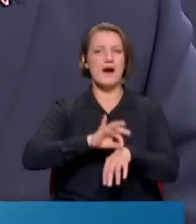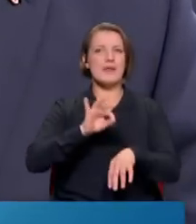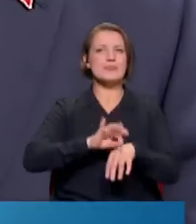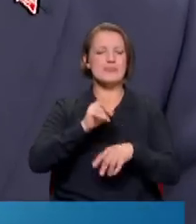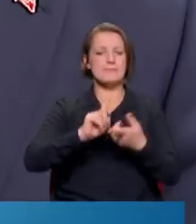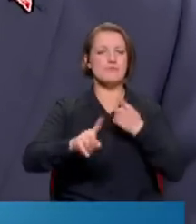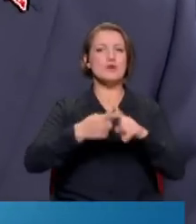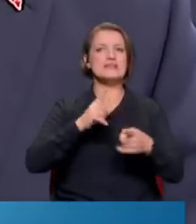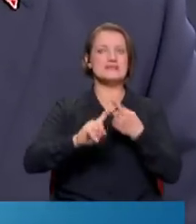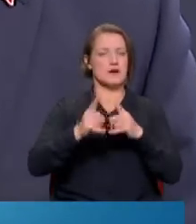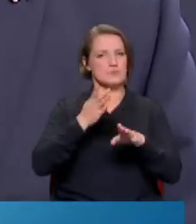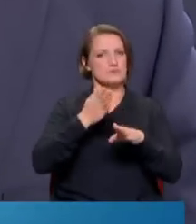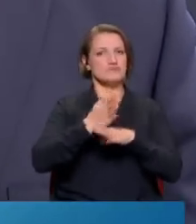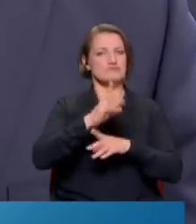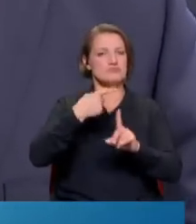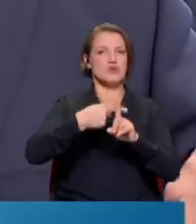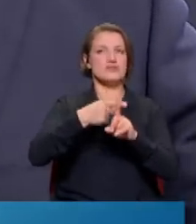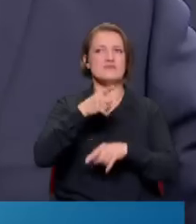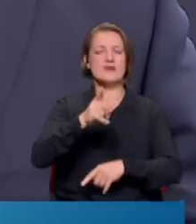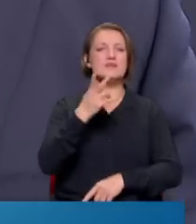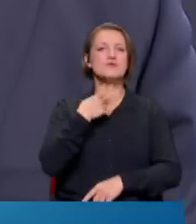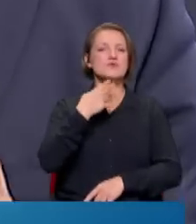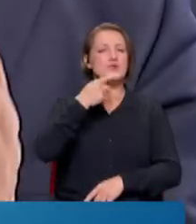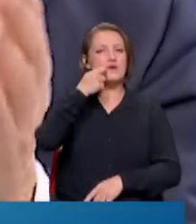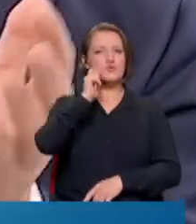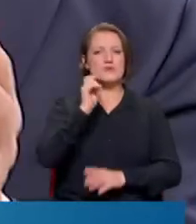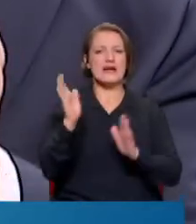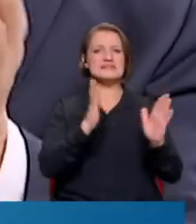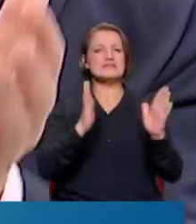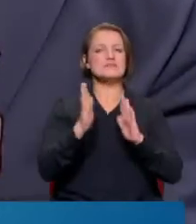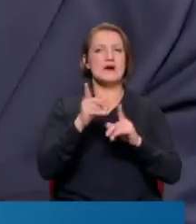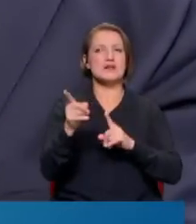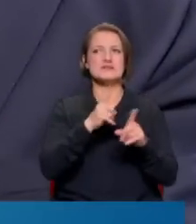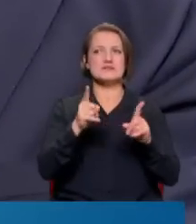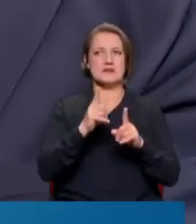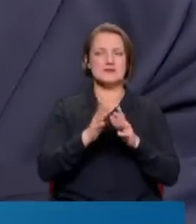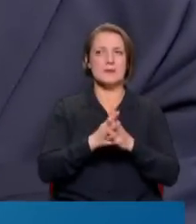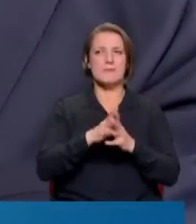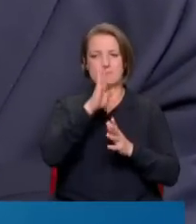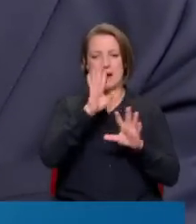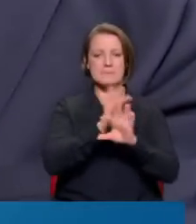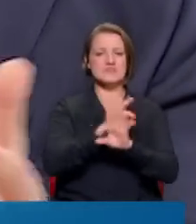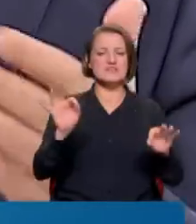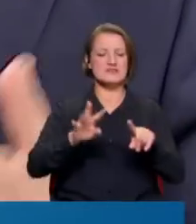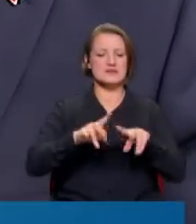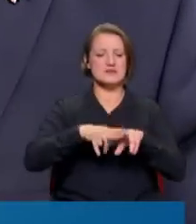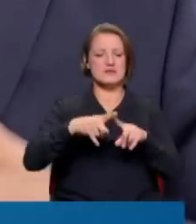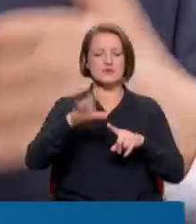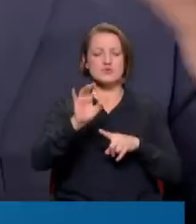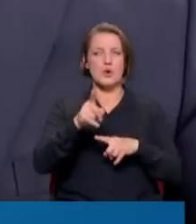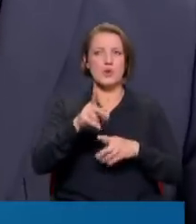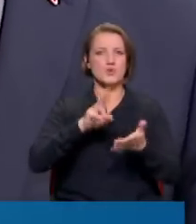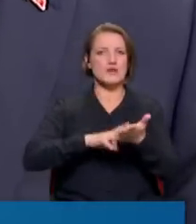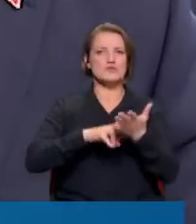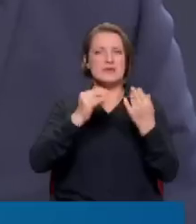olumludur ve desteklenmelidir Neden Çünkü Rusya Ukrayna Savaşı arasında bağımsız objektif bir politika izledi NATO üyesi olarak inisiyatif aldı